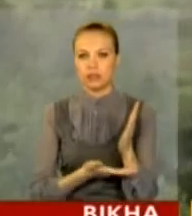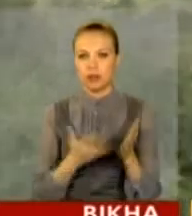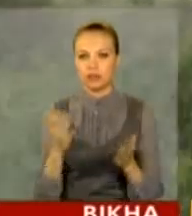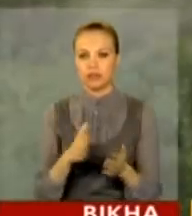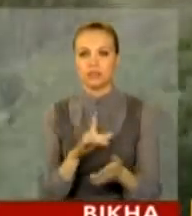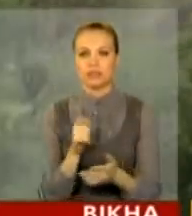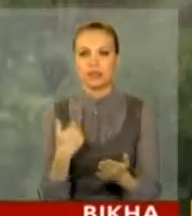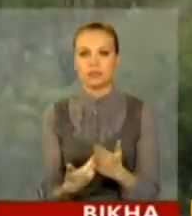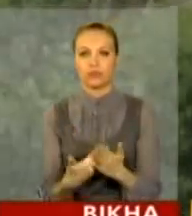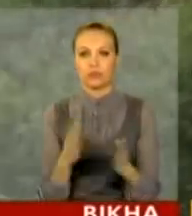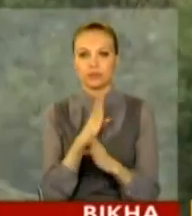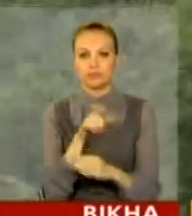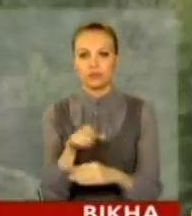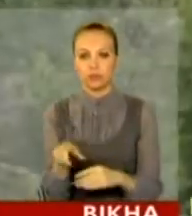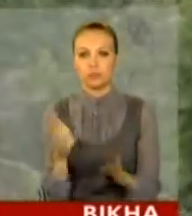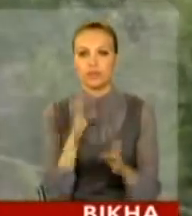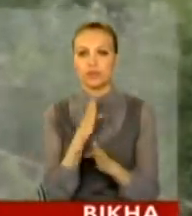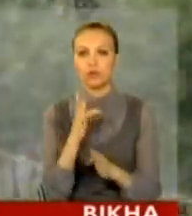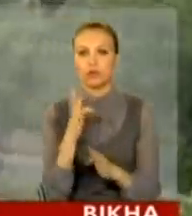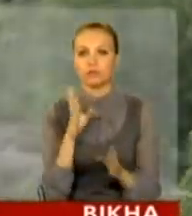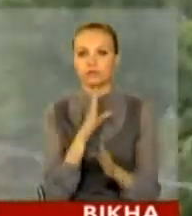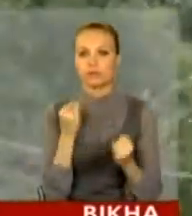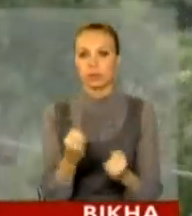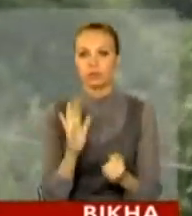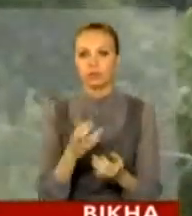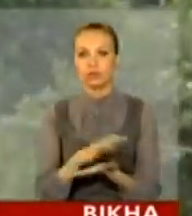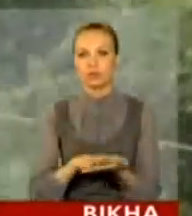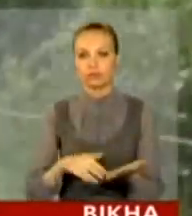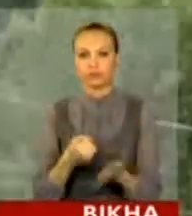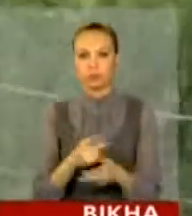дерев. За прогнозами синоптиків, негода на заході вируватиме до кінця тижня.